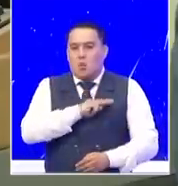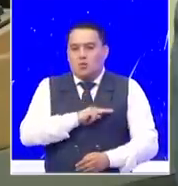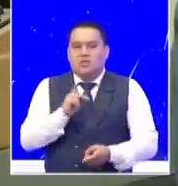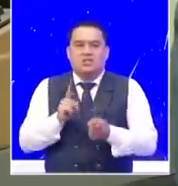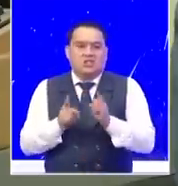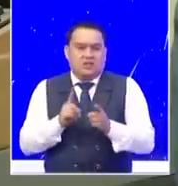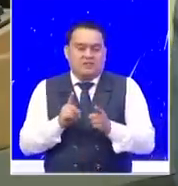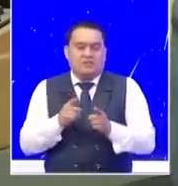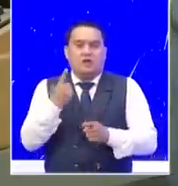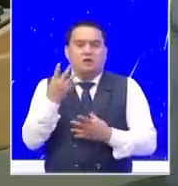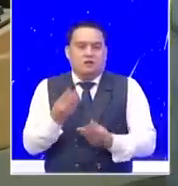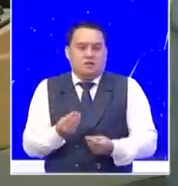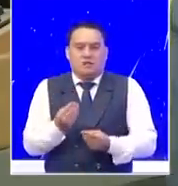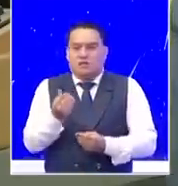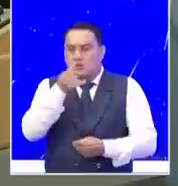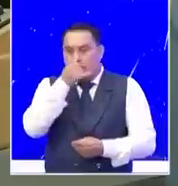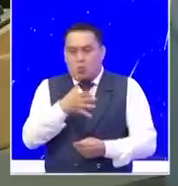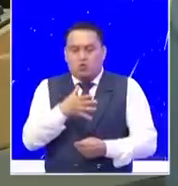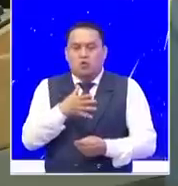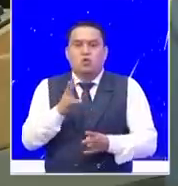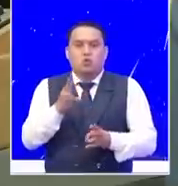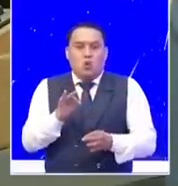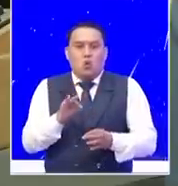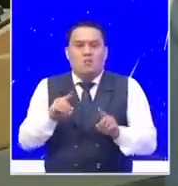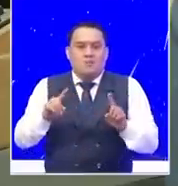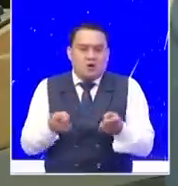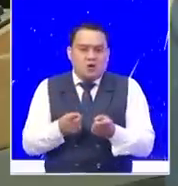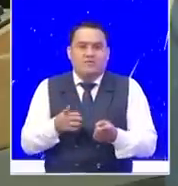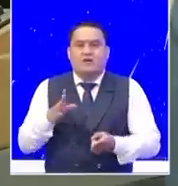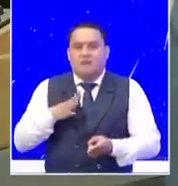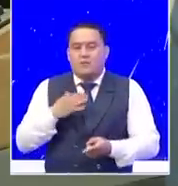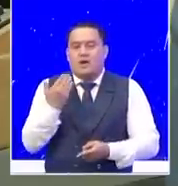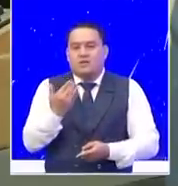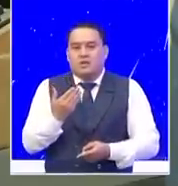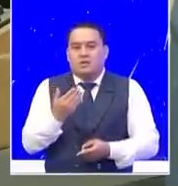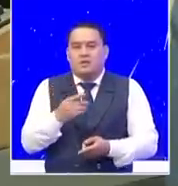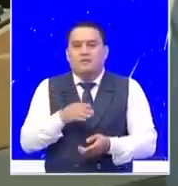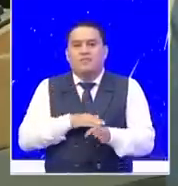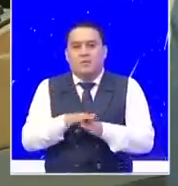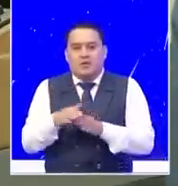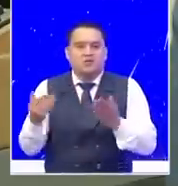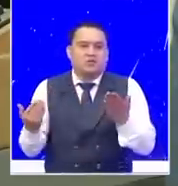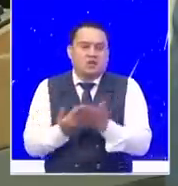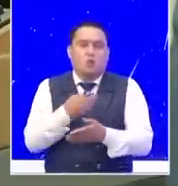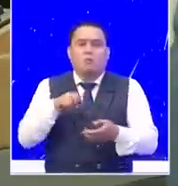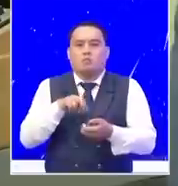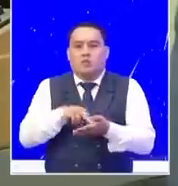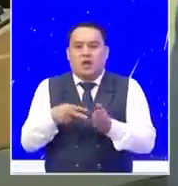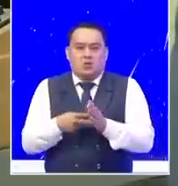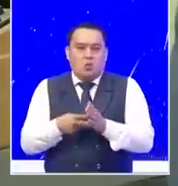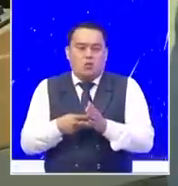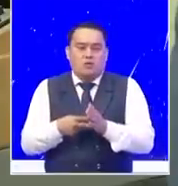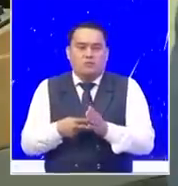Естественно, за день всех высот не достигнешь. Но за столь короткий промежуток времени мы перевыполнили заданную планку. Это в